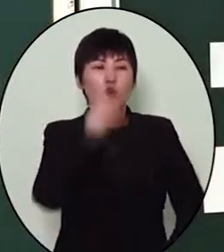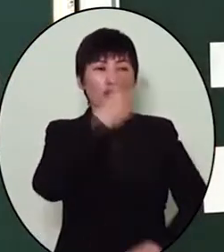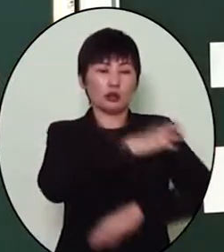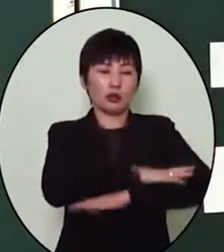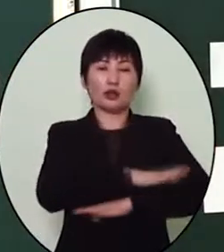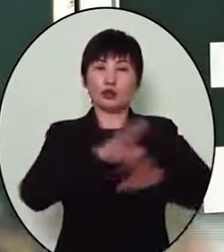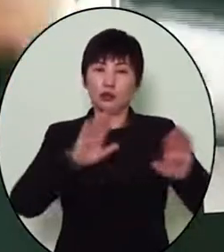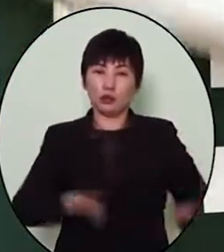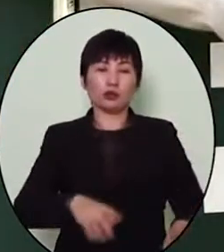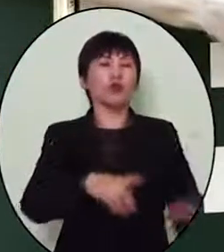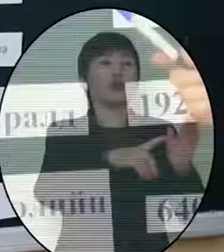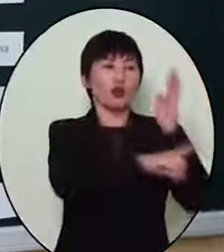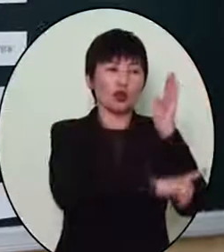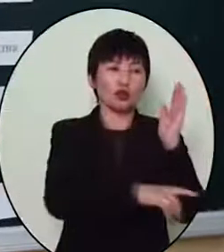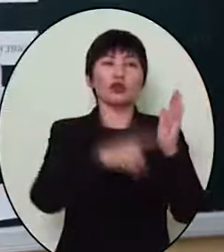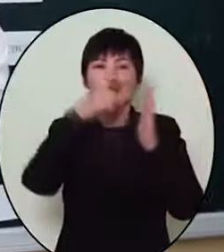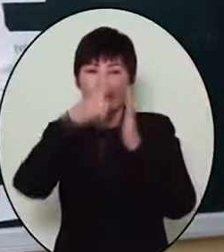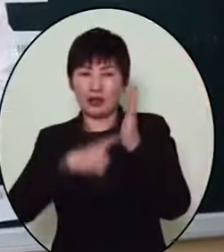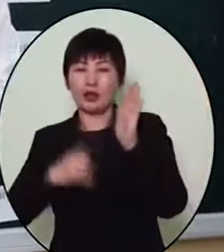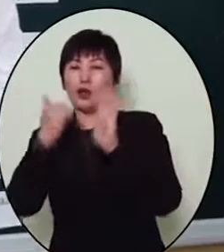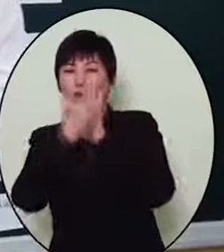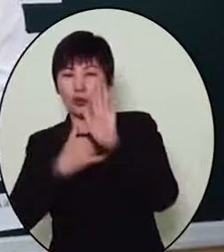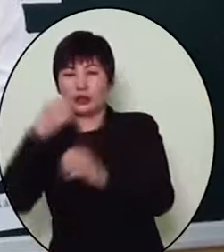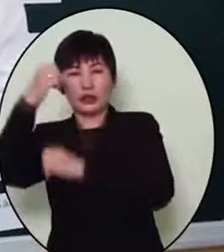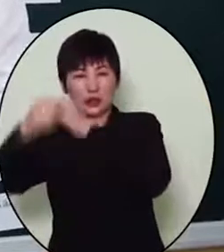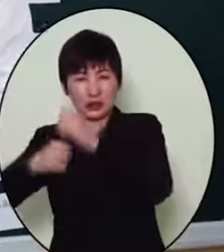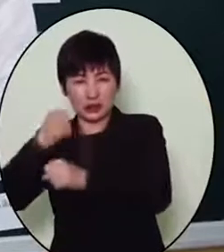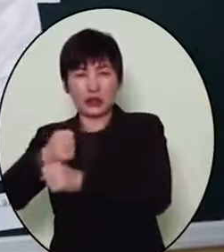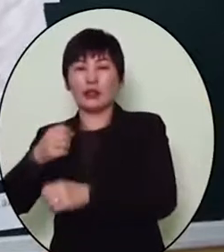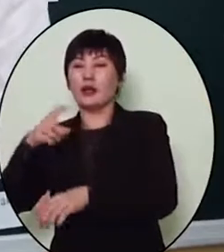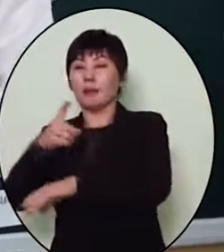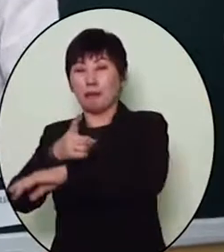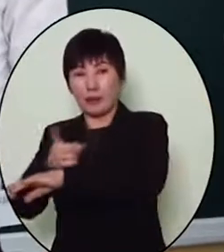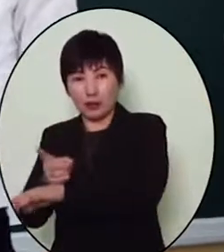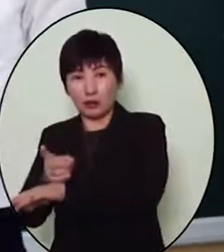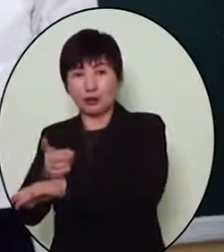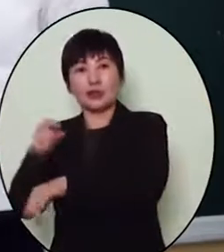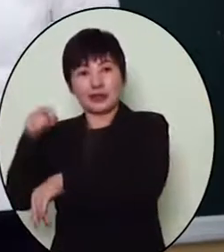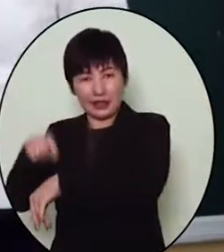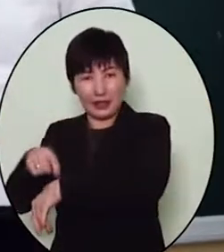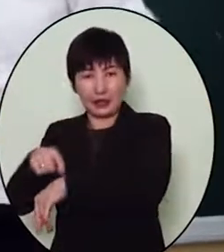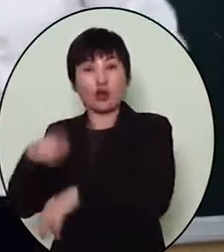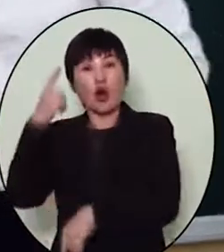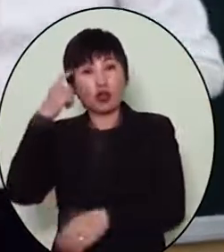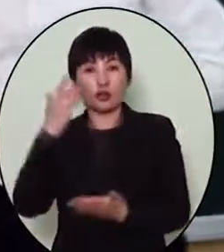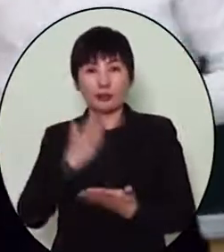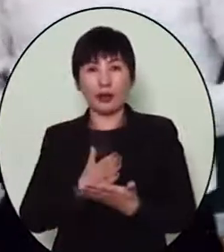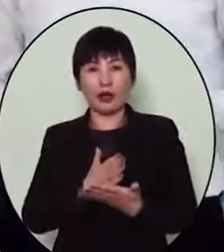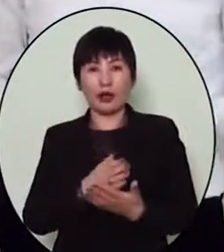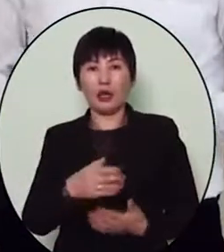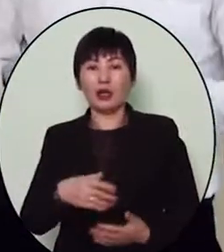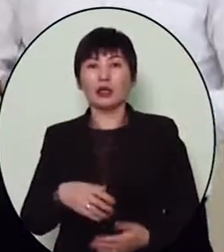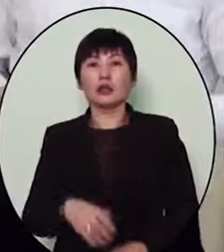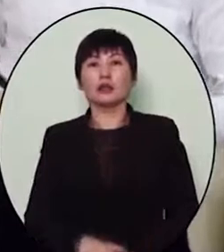Хоёрдугаар ангийн сурагчид өдөр, сар, улирал, жил, минут, цаг гэсэн ойлголтуудтай